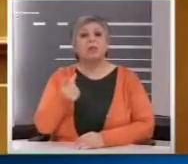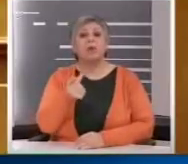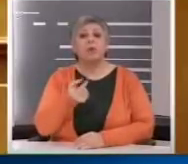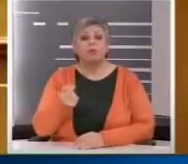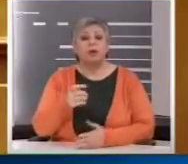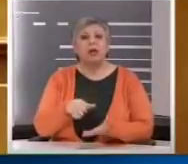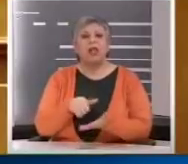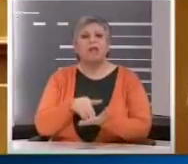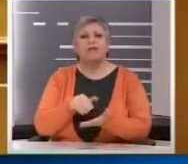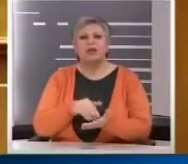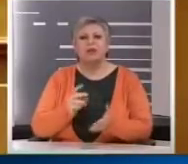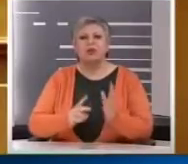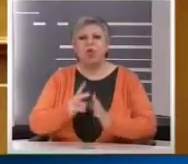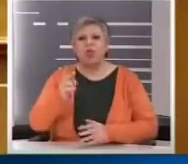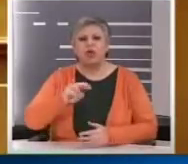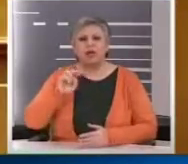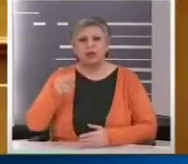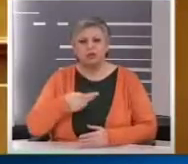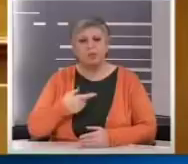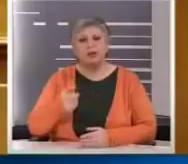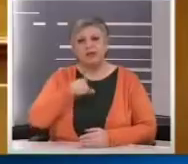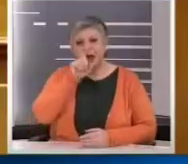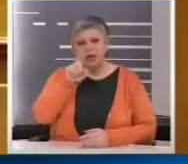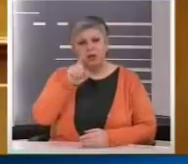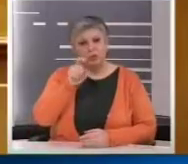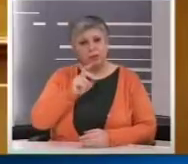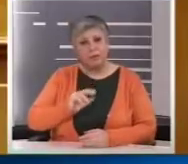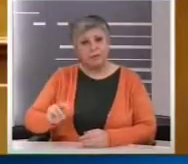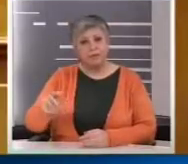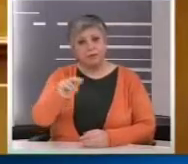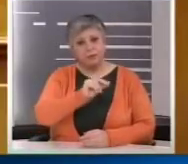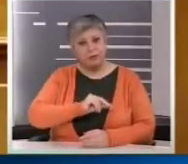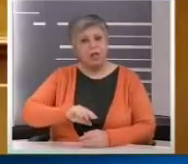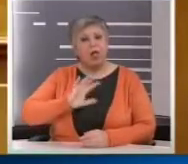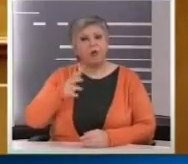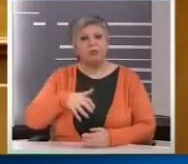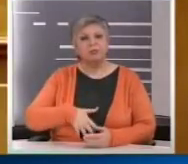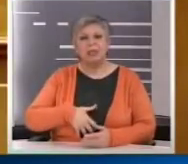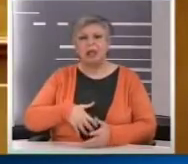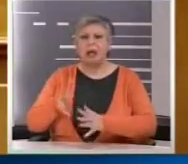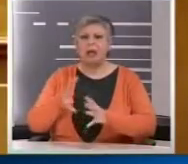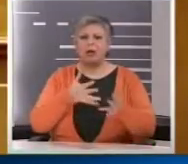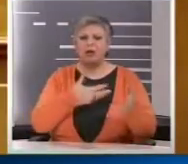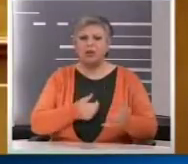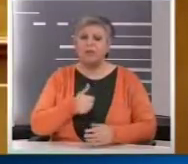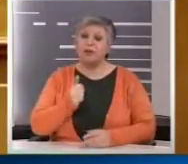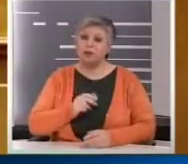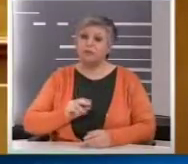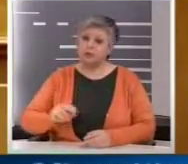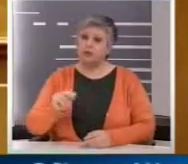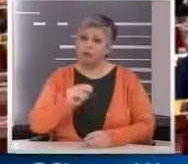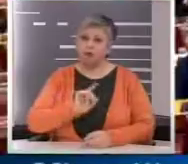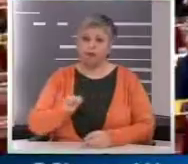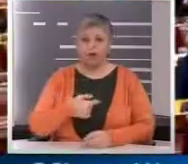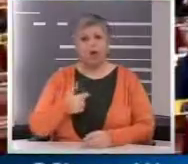φακές, 12 το μπιφτέκι, 12 το κοτόπουλο. Ότι πάρεις 3 φράγκα που λέει και ο Χάρη Κλίν μια φορά και έναν καιρό. Μας κατηγορείτε που το